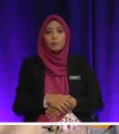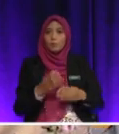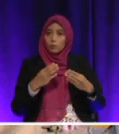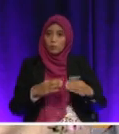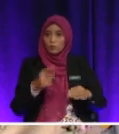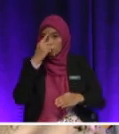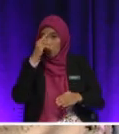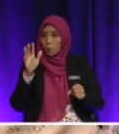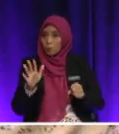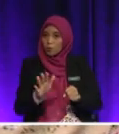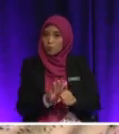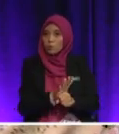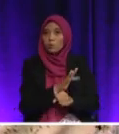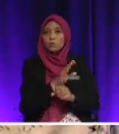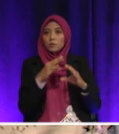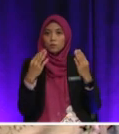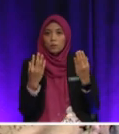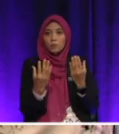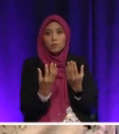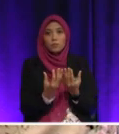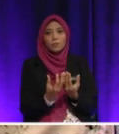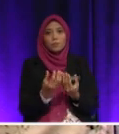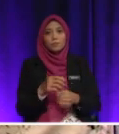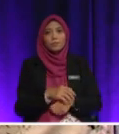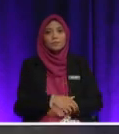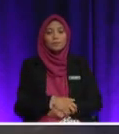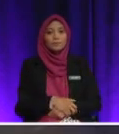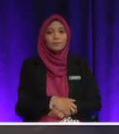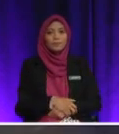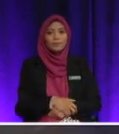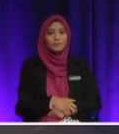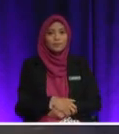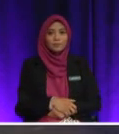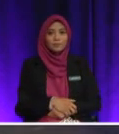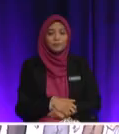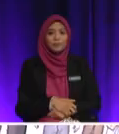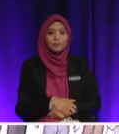ataupun kehendak semua kaum oke itu penjelasannya